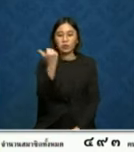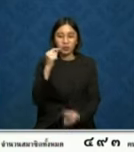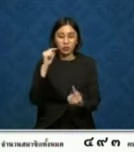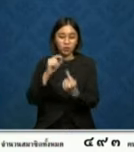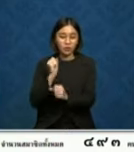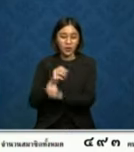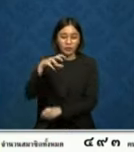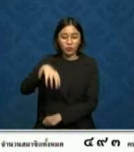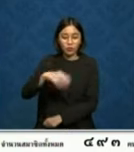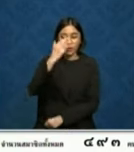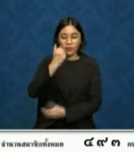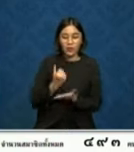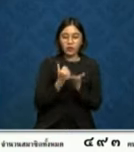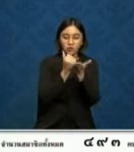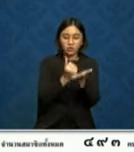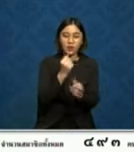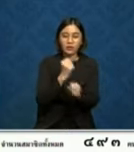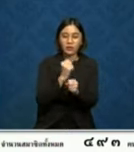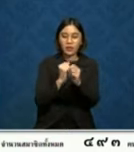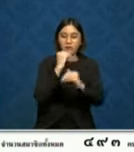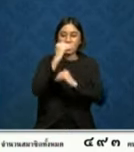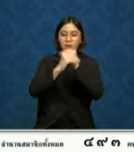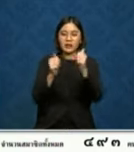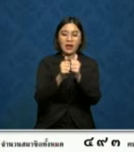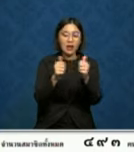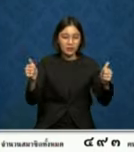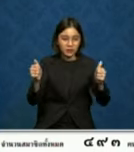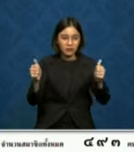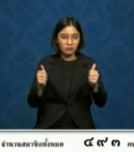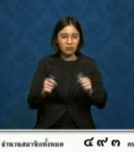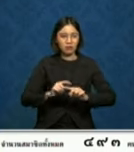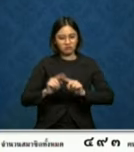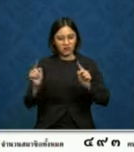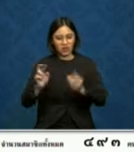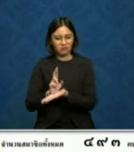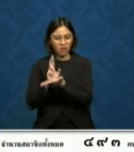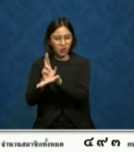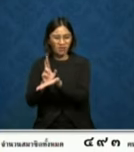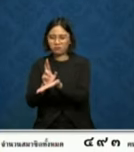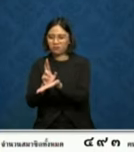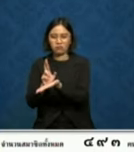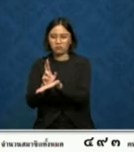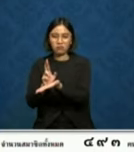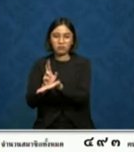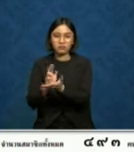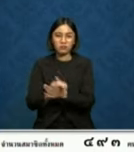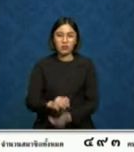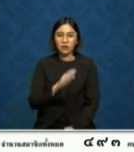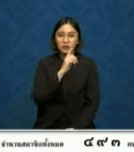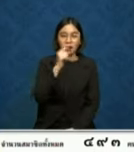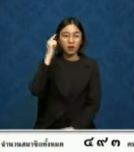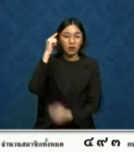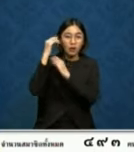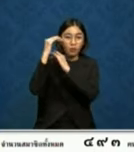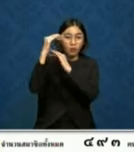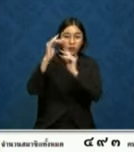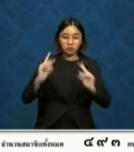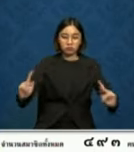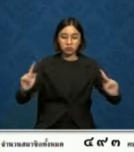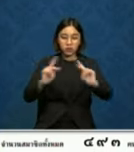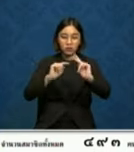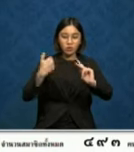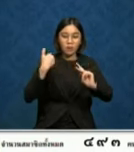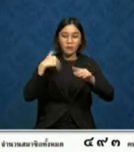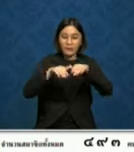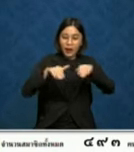กรเพื่อเอื้อให้เกิดการทำงานที่ดีขึ้นกว่าเดิมมากกว่าการมอบโลกครับถ้าจะคาดหวังให้กระทรวงมี